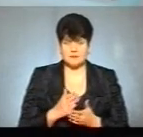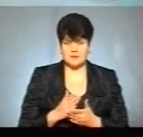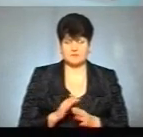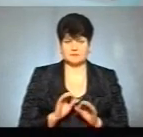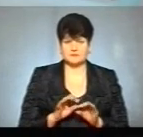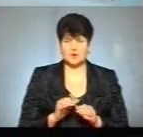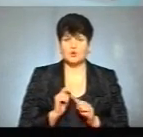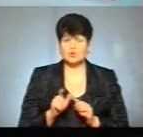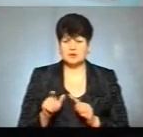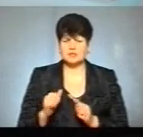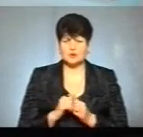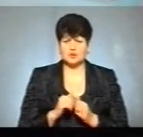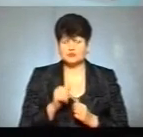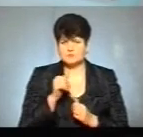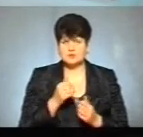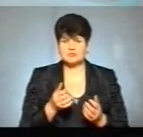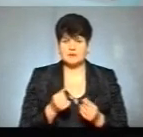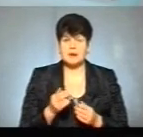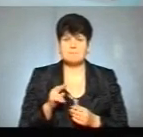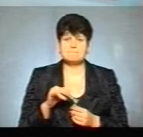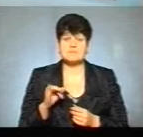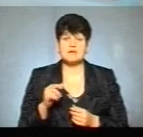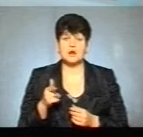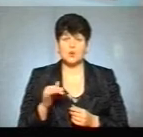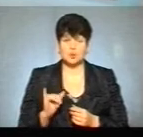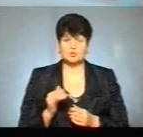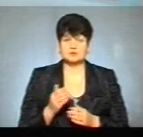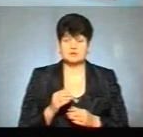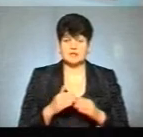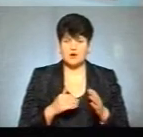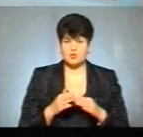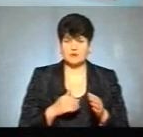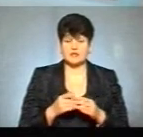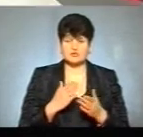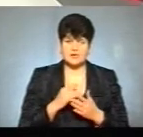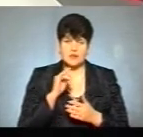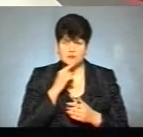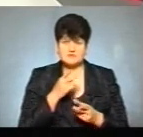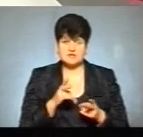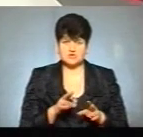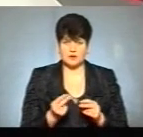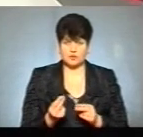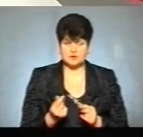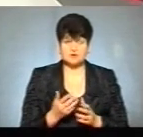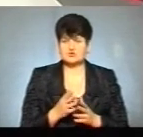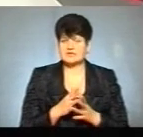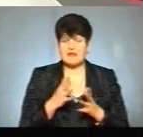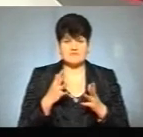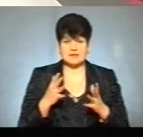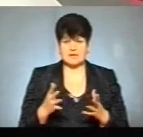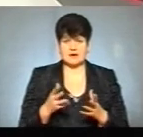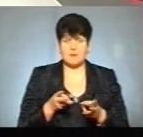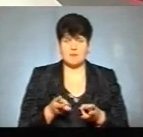людина щомісяця отримує пільгу на руки, і сама, якщо це є економія, вона залишає кошти, якщо невелика опалювана площа,